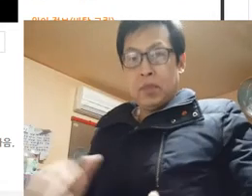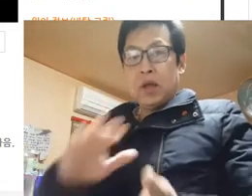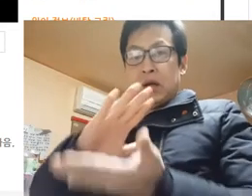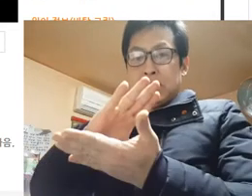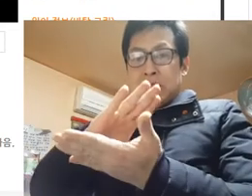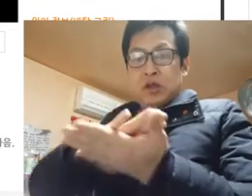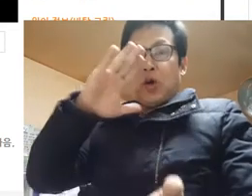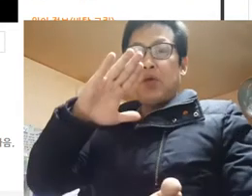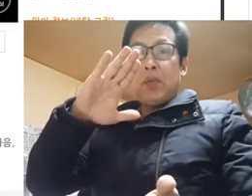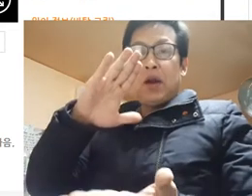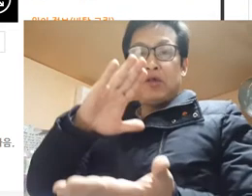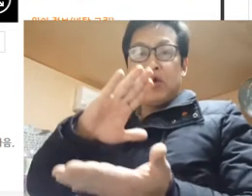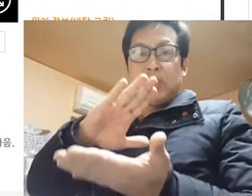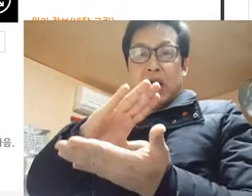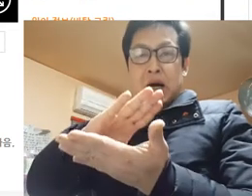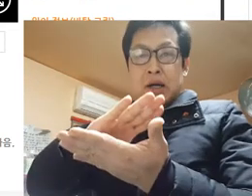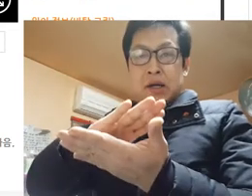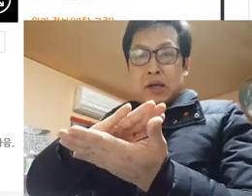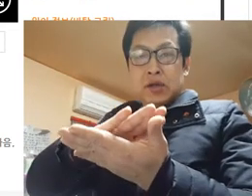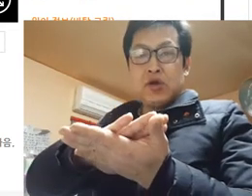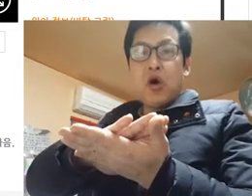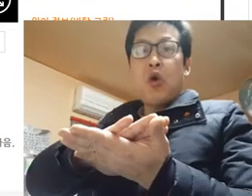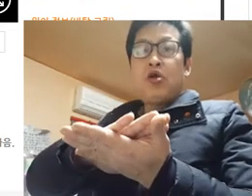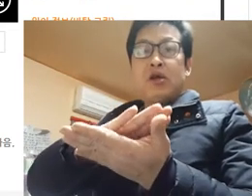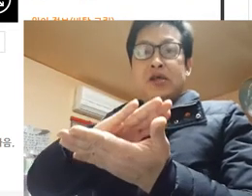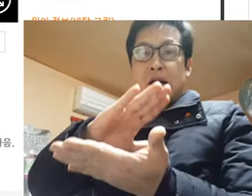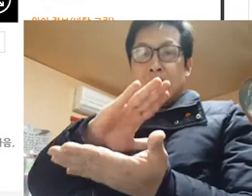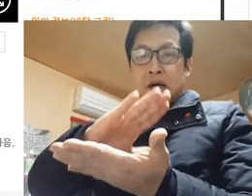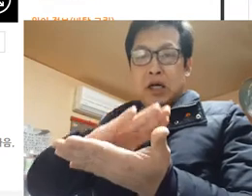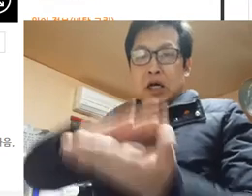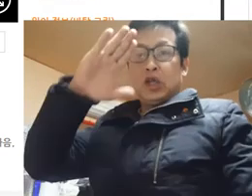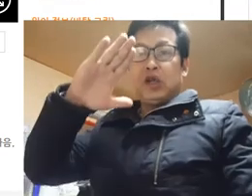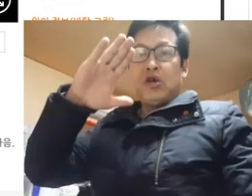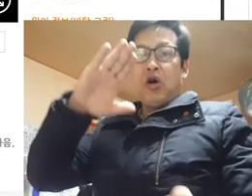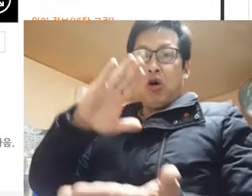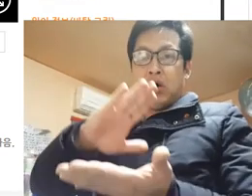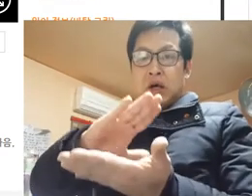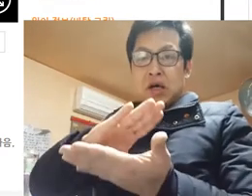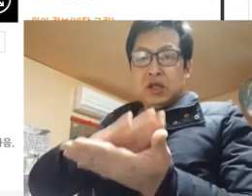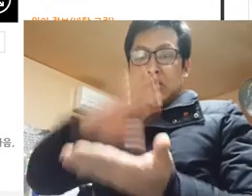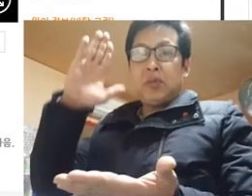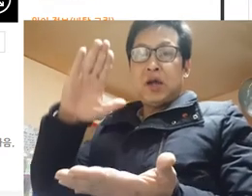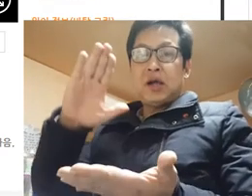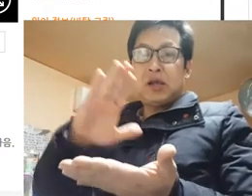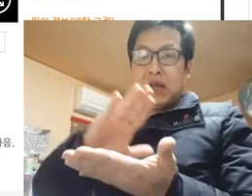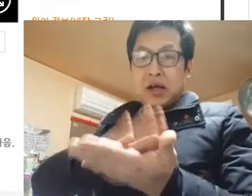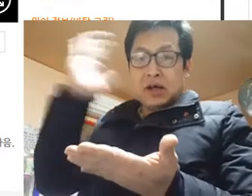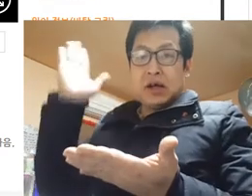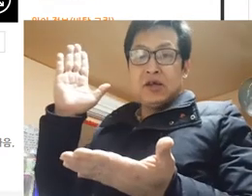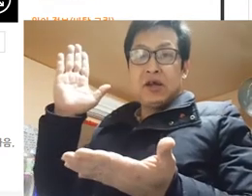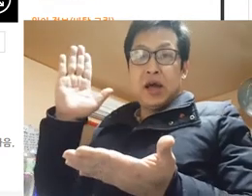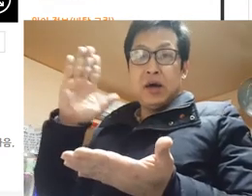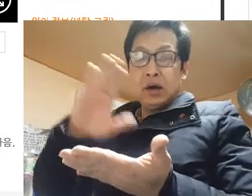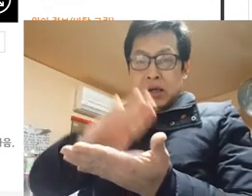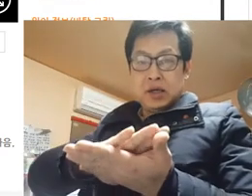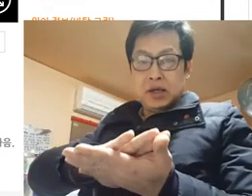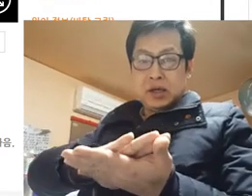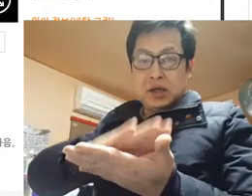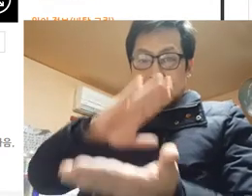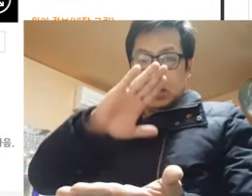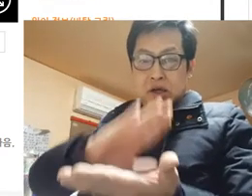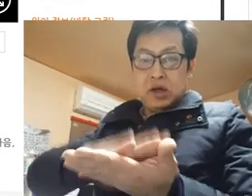뜨겁다 이 말이야 뜨겁다 뜨거울 열자 뜨거 뜨겁다 할 때 딱 이러잖아요